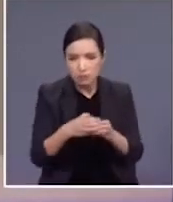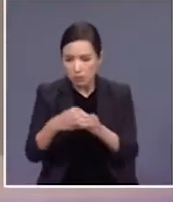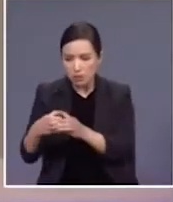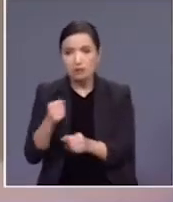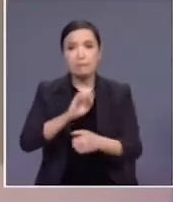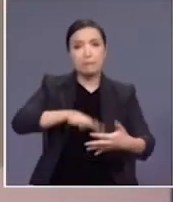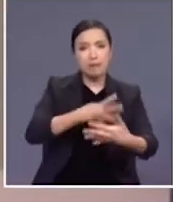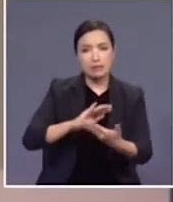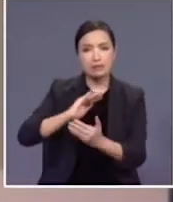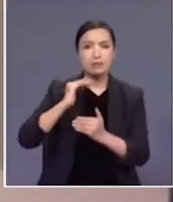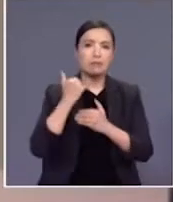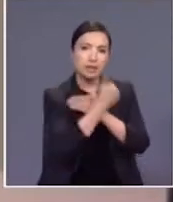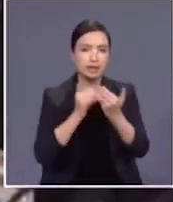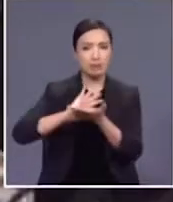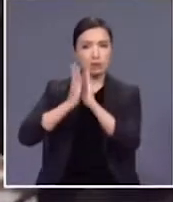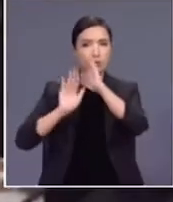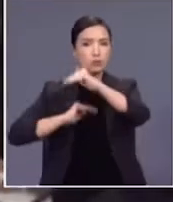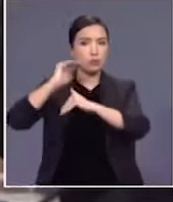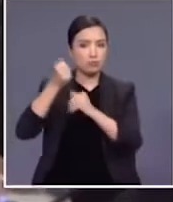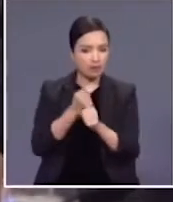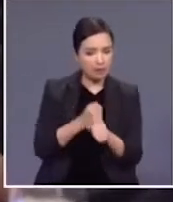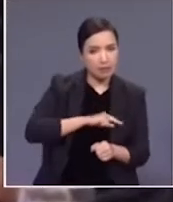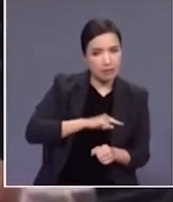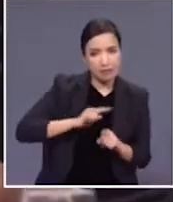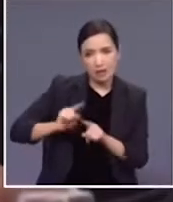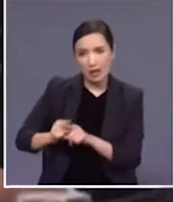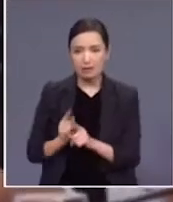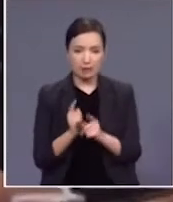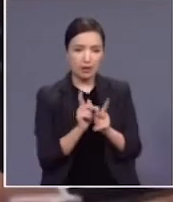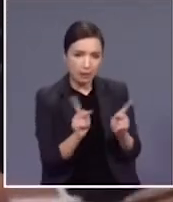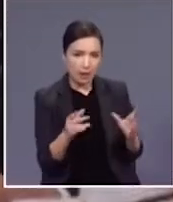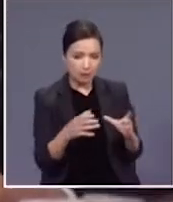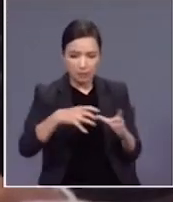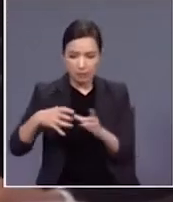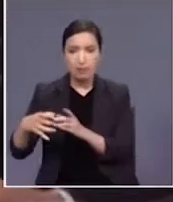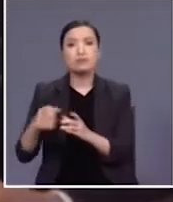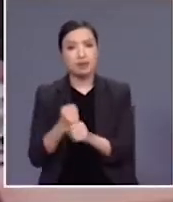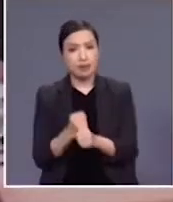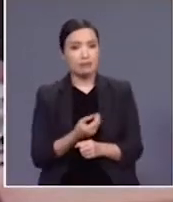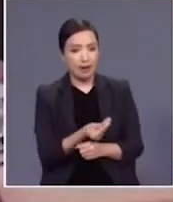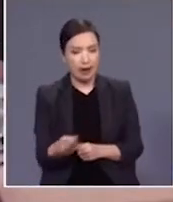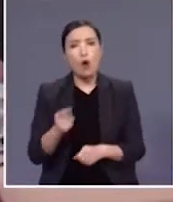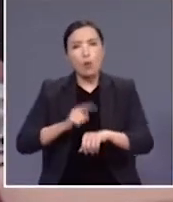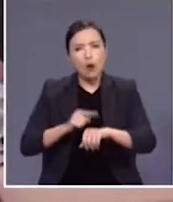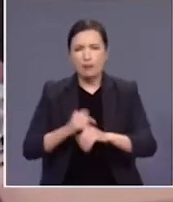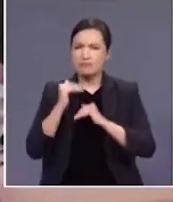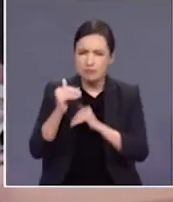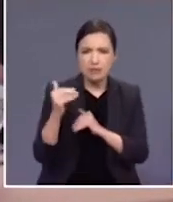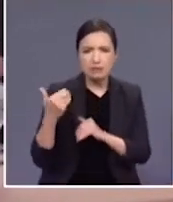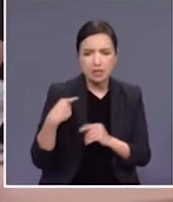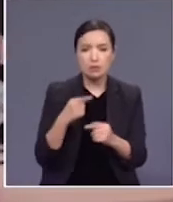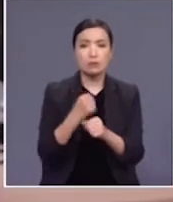การปฏิรูปประเทศและปฏิบัติหน้าที่อื่นตามที่คณะกรรมการยุทธศาสตร์ชาติได้มอบหมายทั้งนี้ด้วยเวลาอันเป็นข้อจำกัดในการ